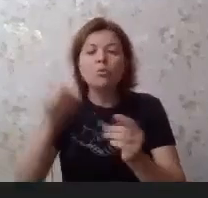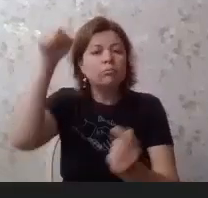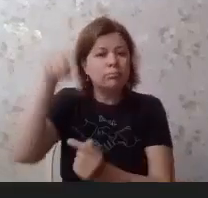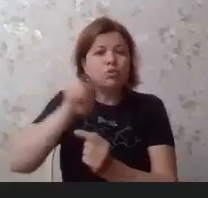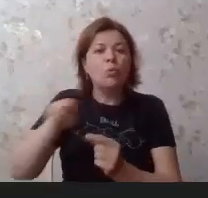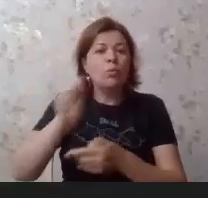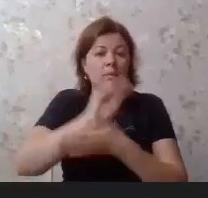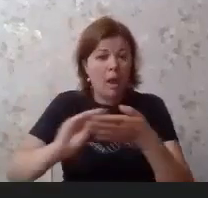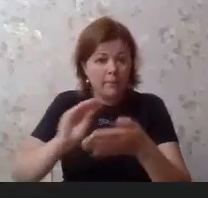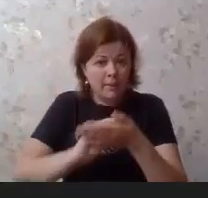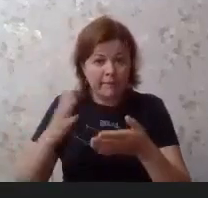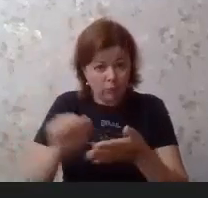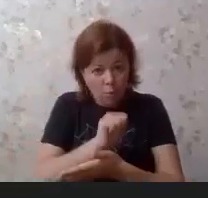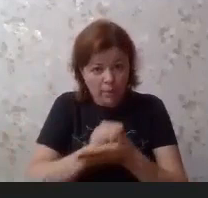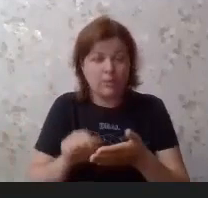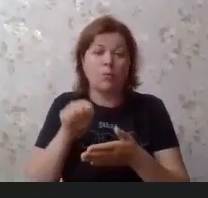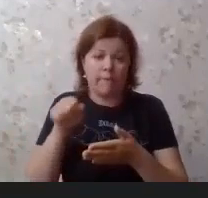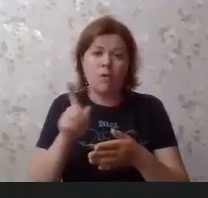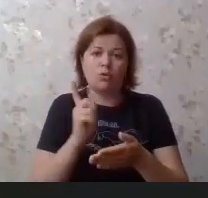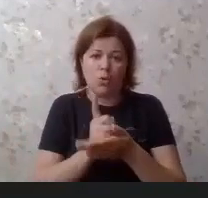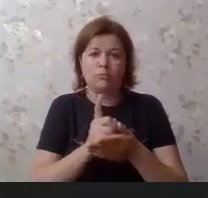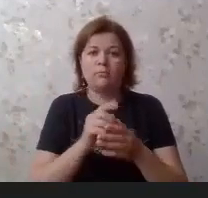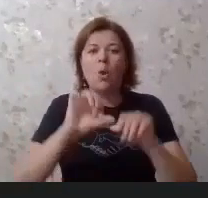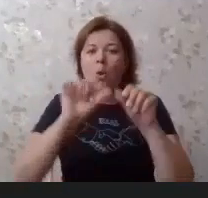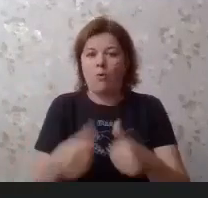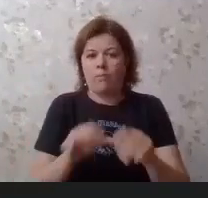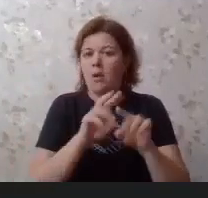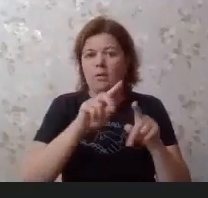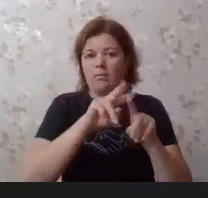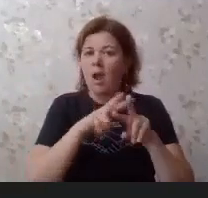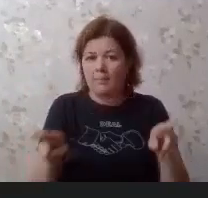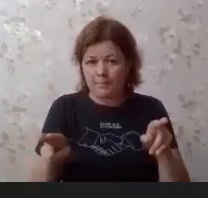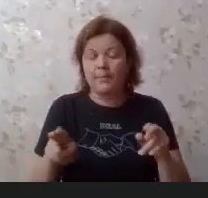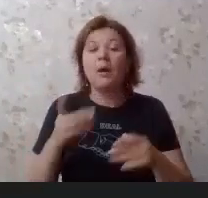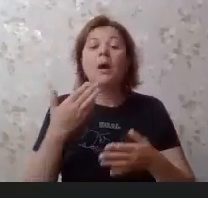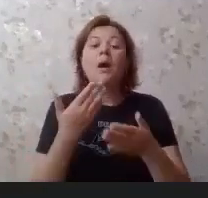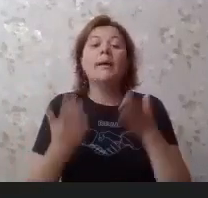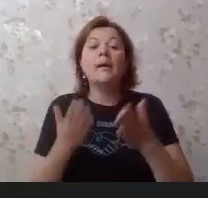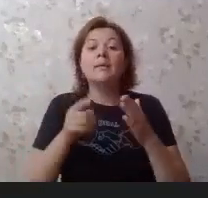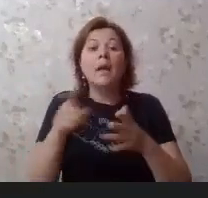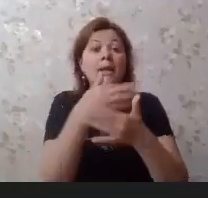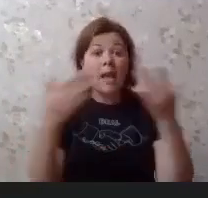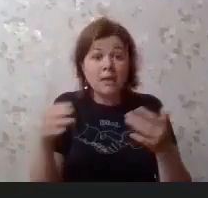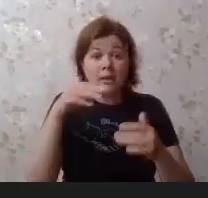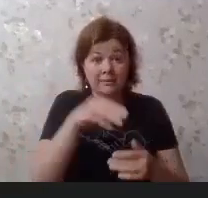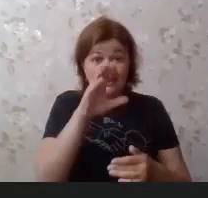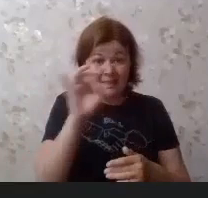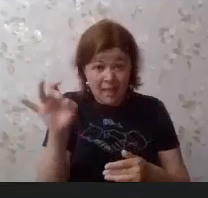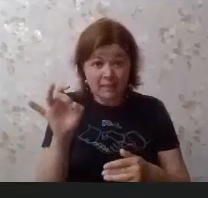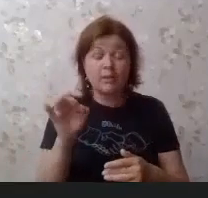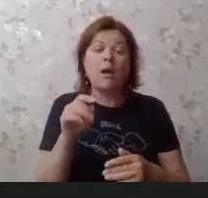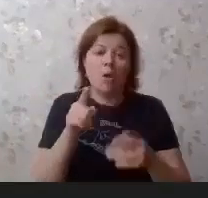Если вам положено несколько видов ТСР, их можно указать в одном заявлении. То есть здесь имеется в виду,